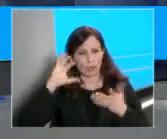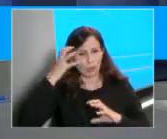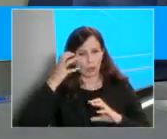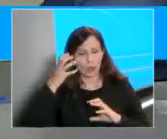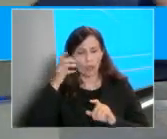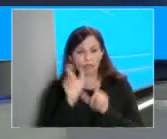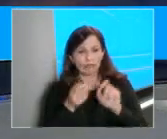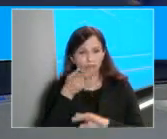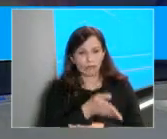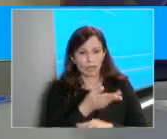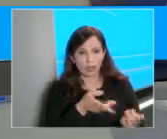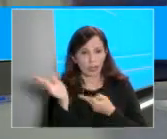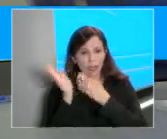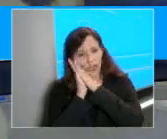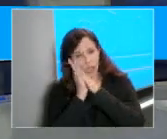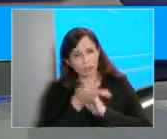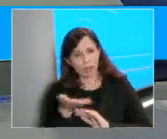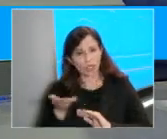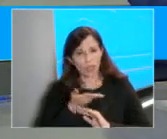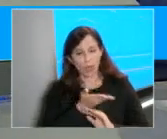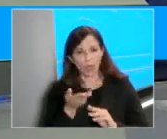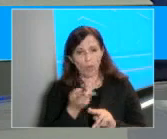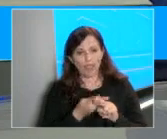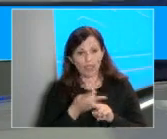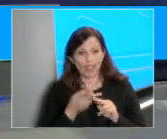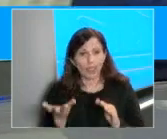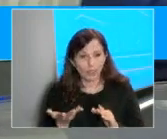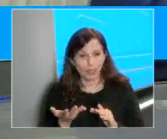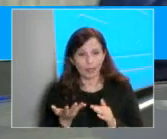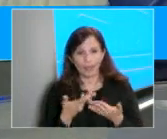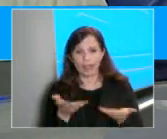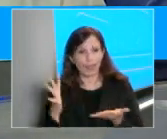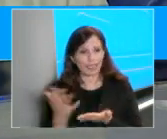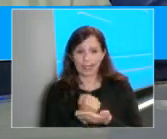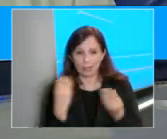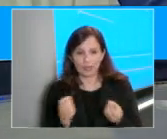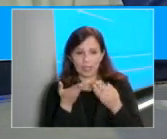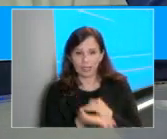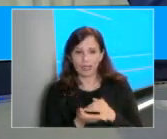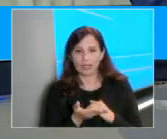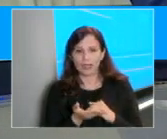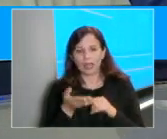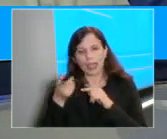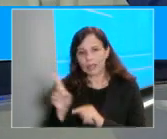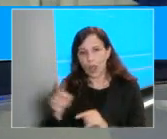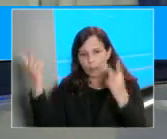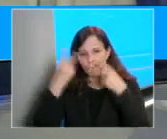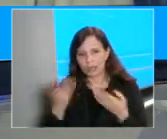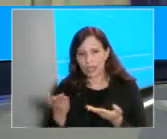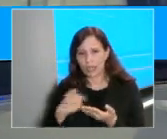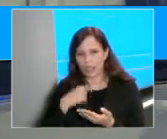מגיעים לבתי חולים וישנים במסדרון או בקפיטריה או איפה שיש להם מקום, אין להם שום הישגים בדברים האלה. ואפילו לא מבין את מה